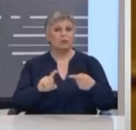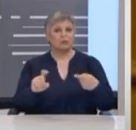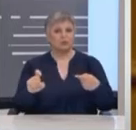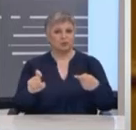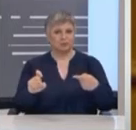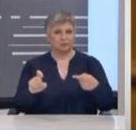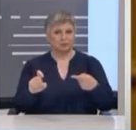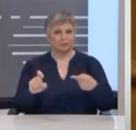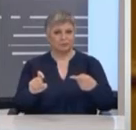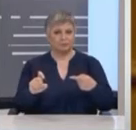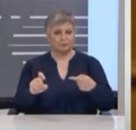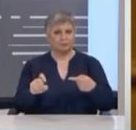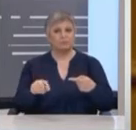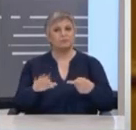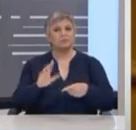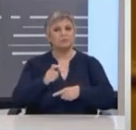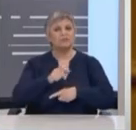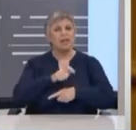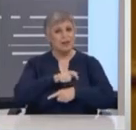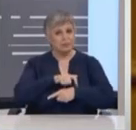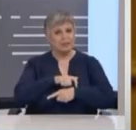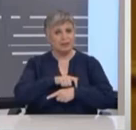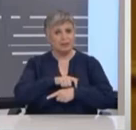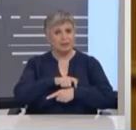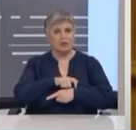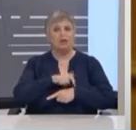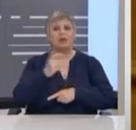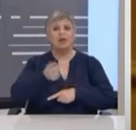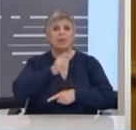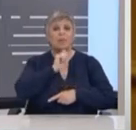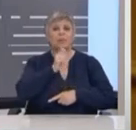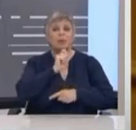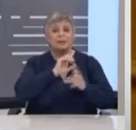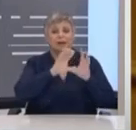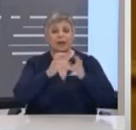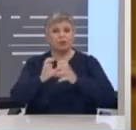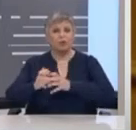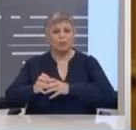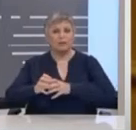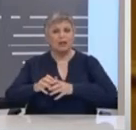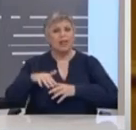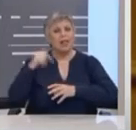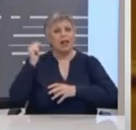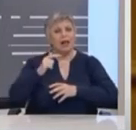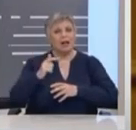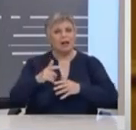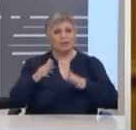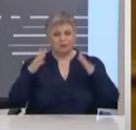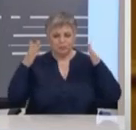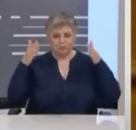μια ευρύτατη συναντήληψη των πολιτικών κομμάτων στην ανάγκη